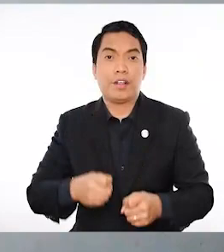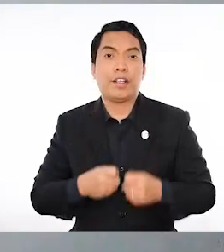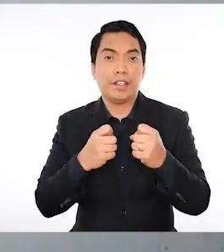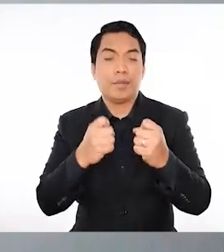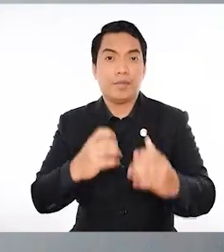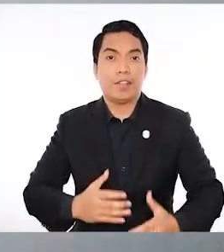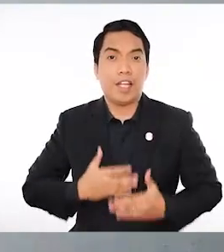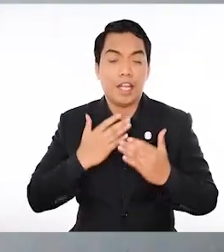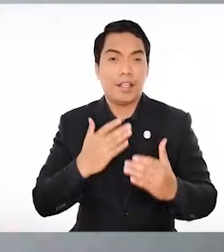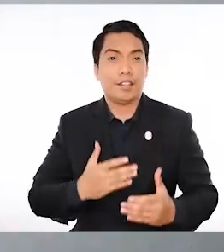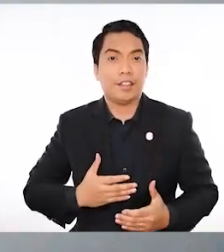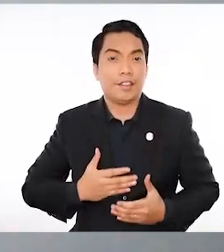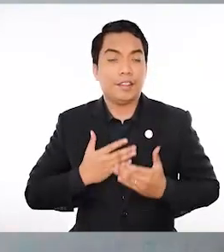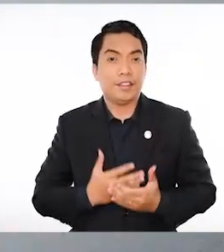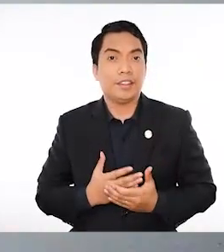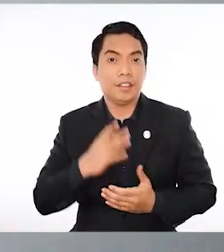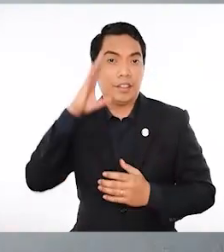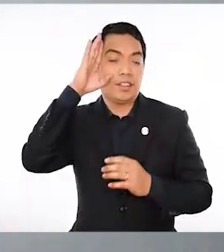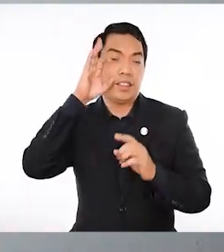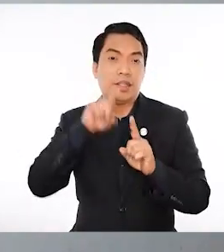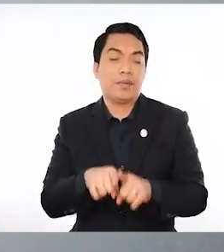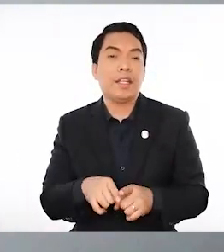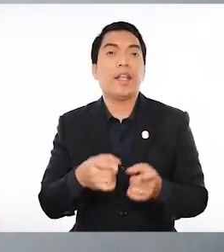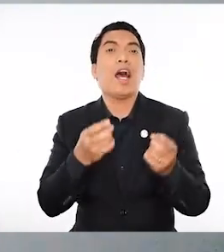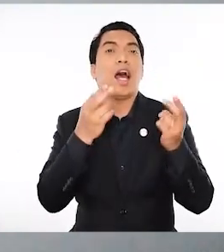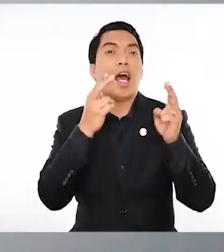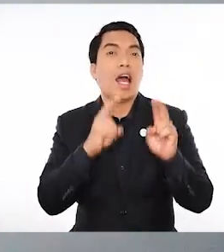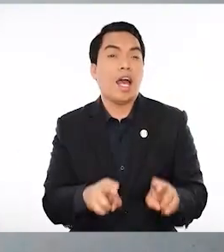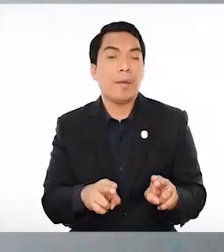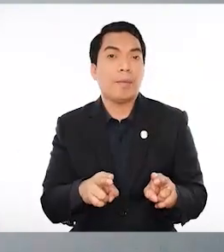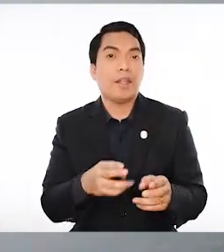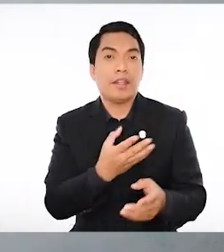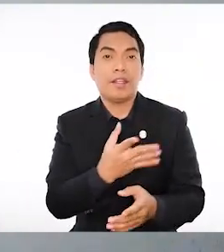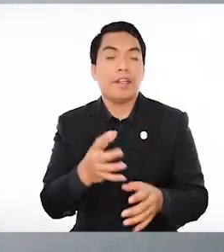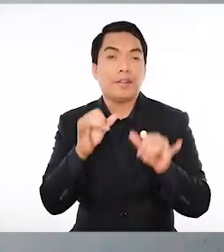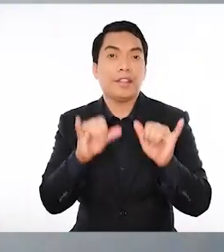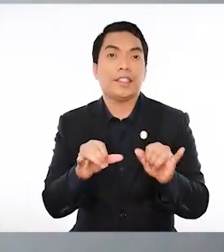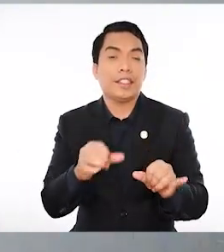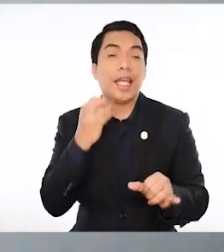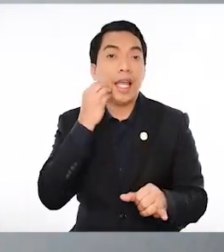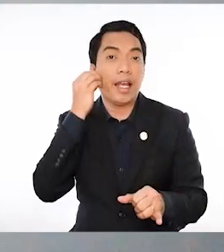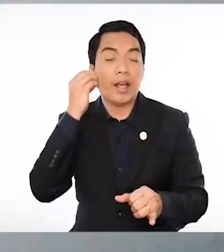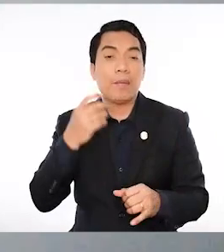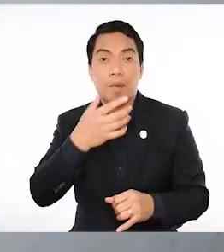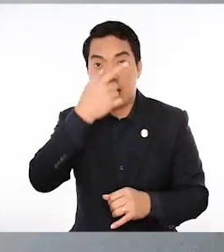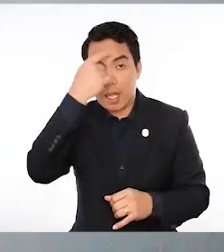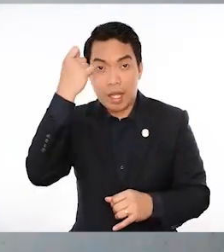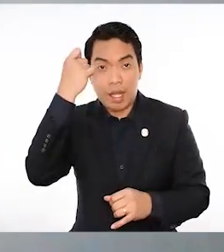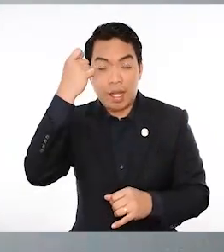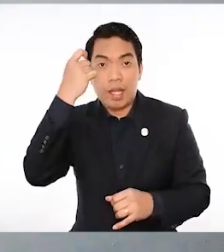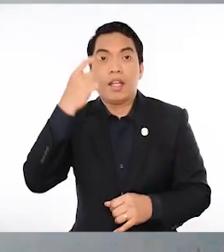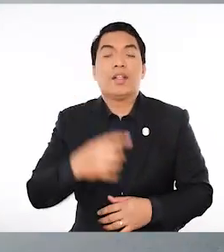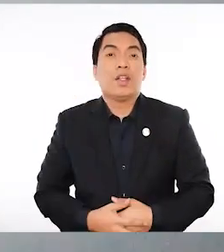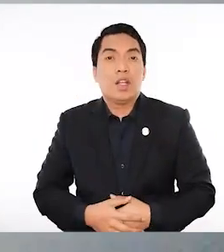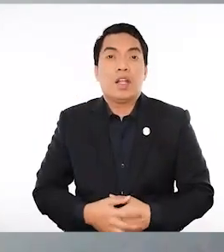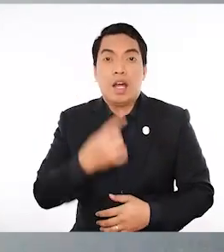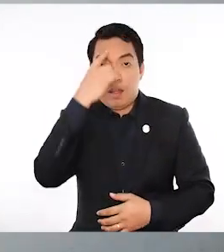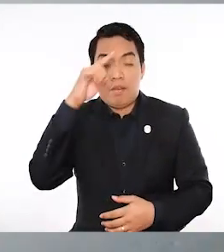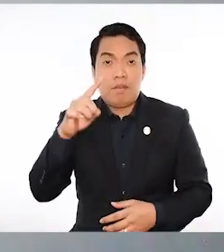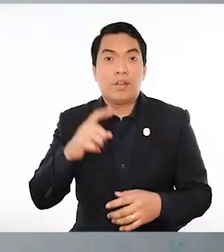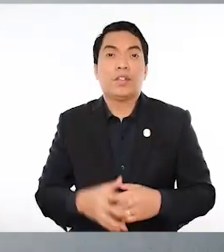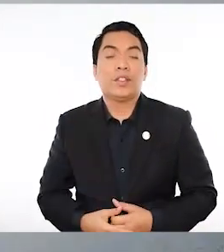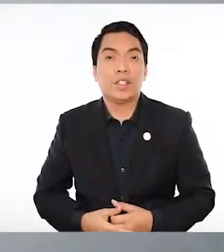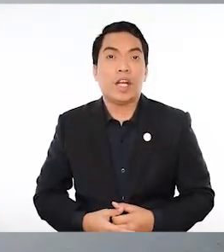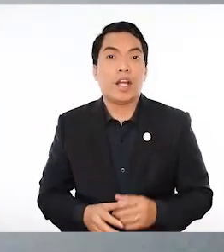kapatid na kabilang sa kabisa ng binhi habang sila ay nasa kani-kanilang mga tahanan at upang mas matuto at mapalago po